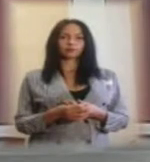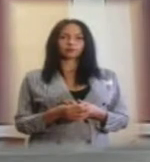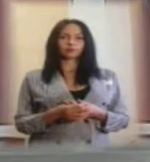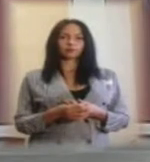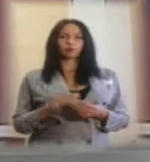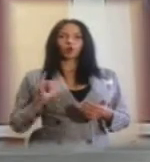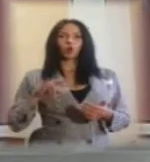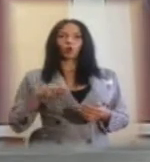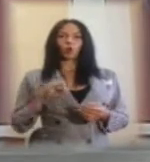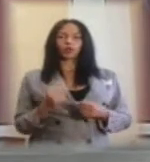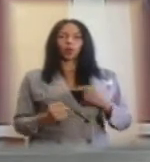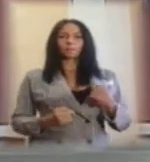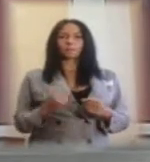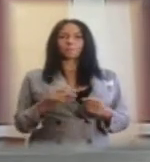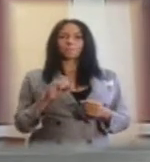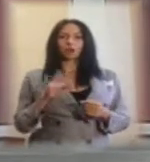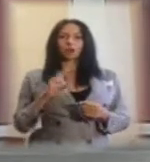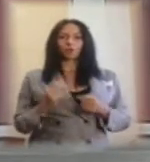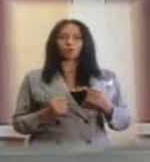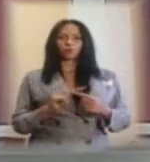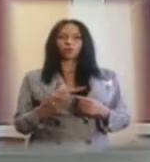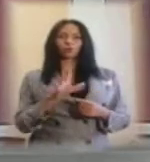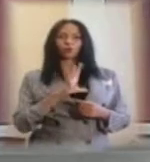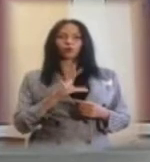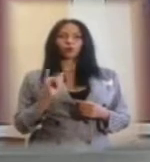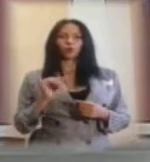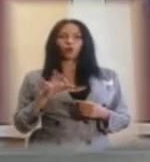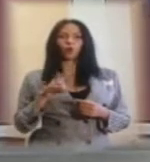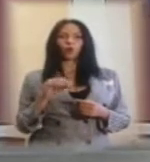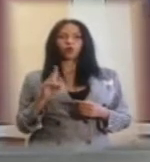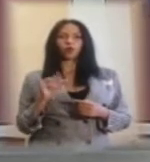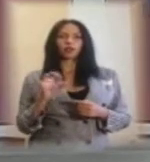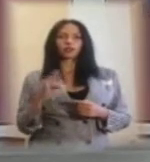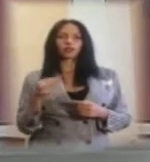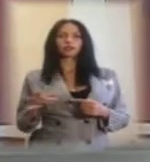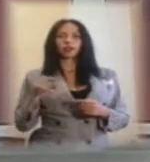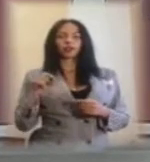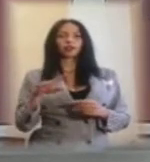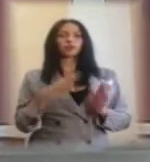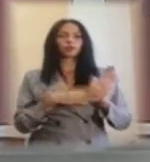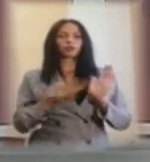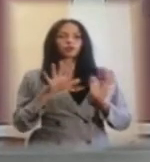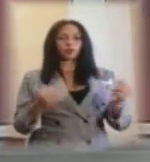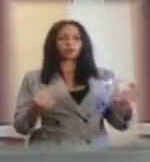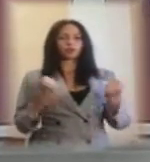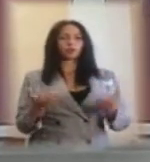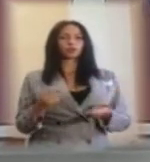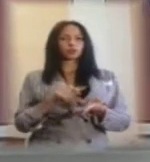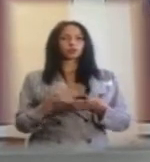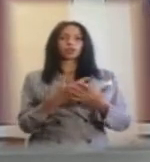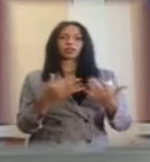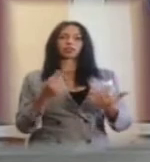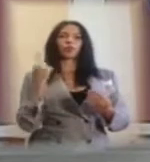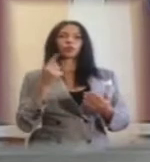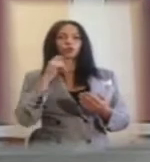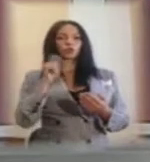Ультрамарафонський пробіг відбувся у Радинську Олешківського району. В ньому взяли участь 95 спортсменів із різних областей України. Там